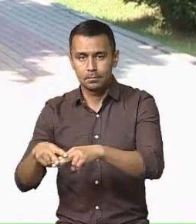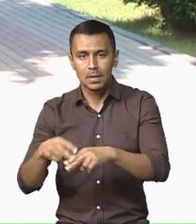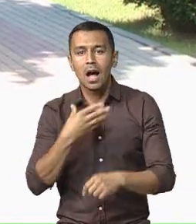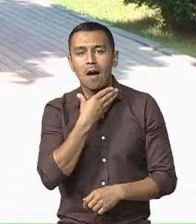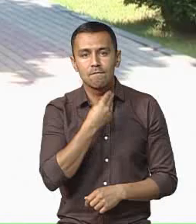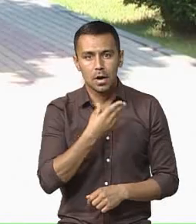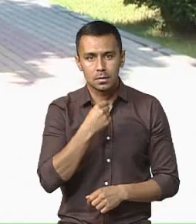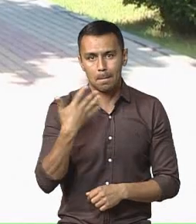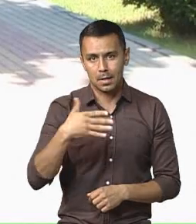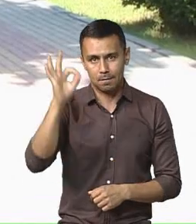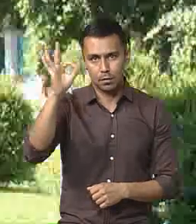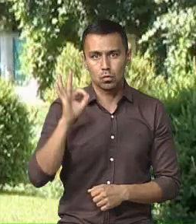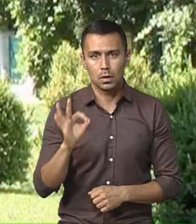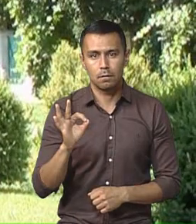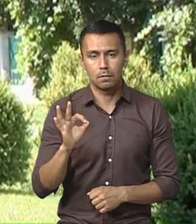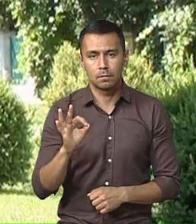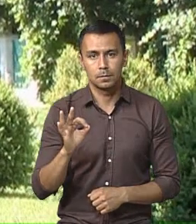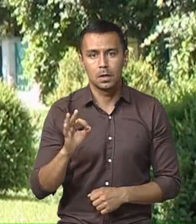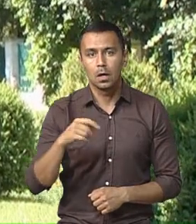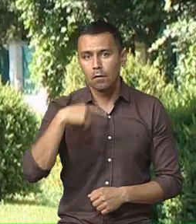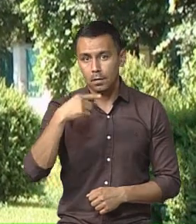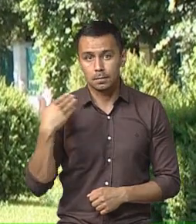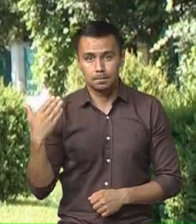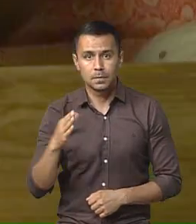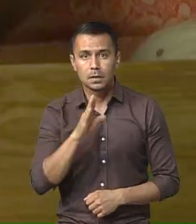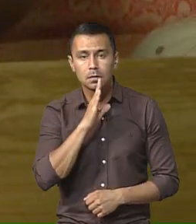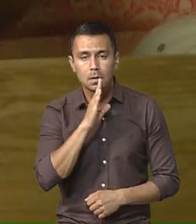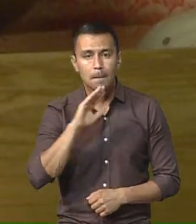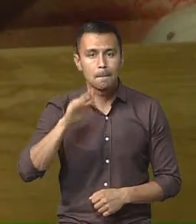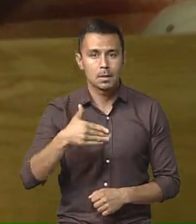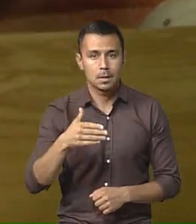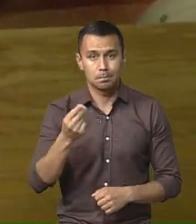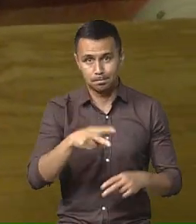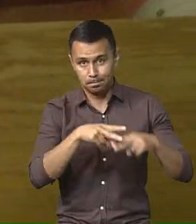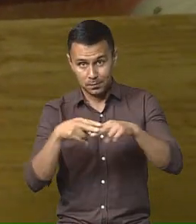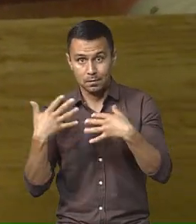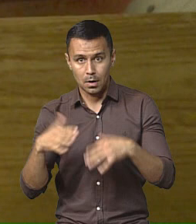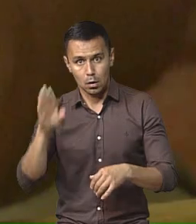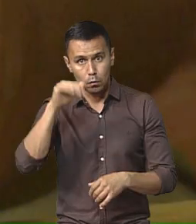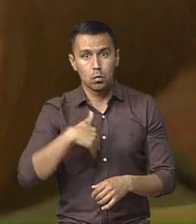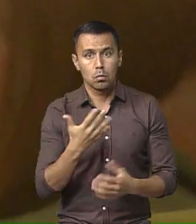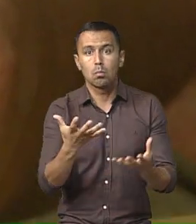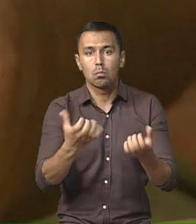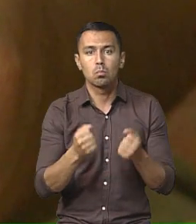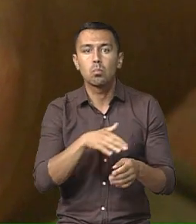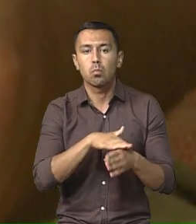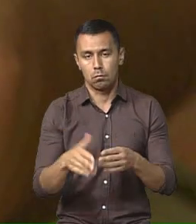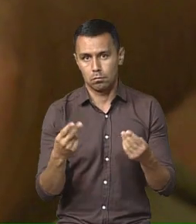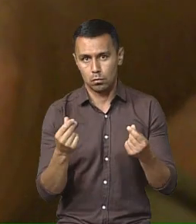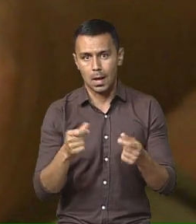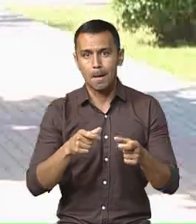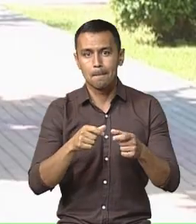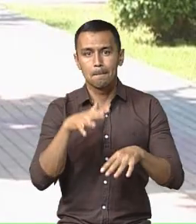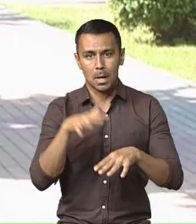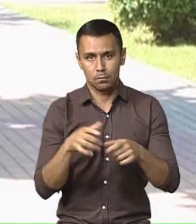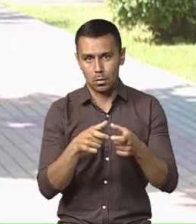аванс 50%. За словами Олени Коновалової, після передоплати чоловік захотів отримати повну суму на банківську